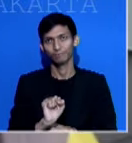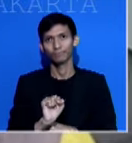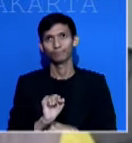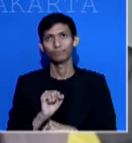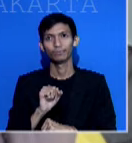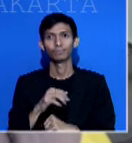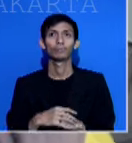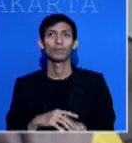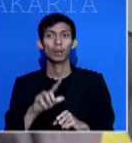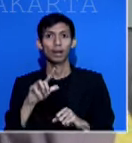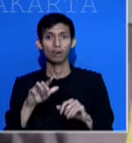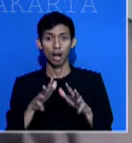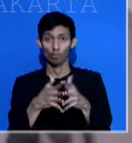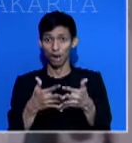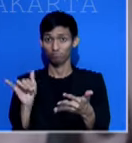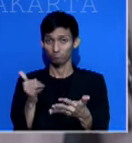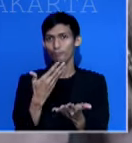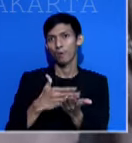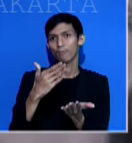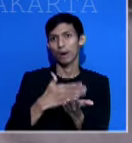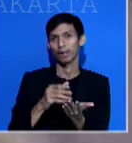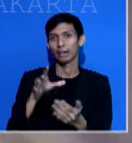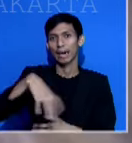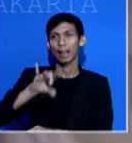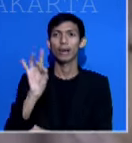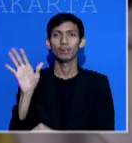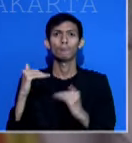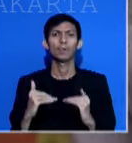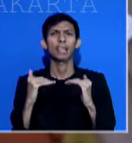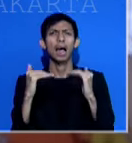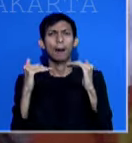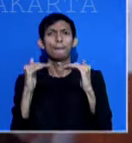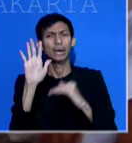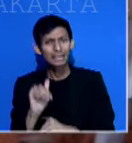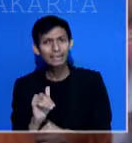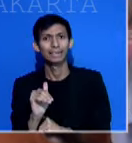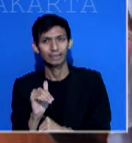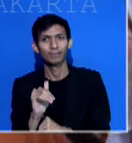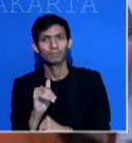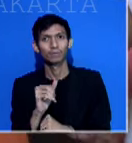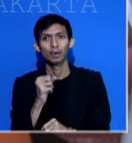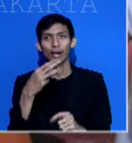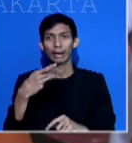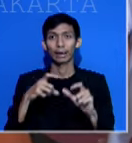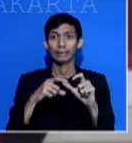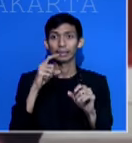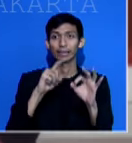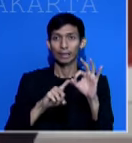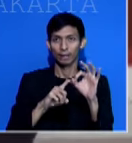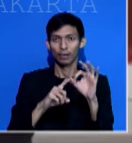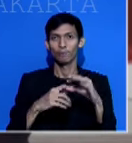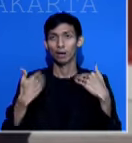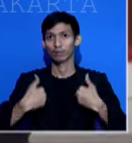juga dibagikan di wilayah lain di Indonesia secara bertahap general manajer isq kemanusiaan Amanda